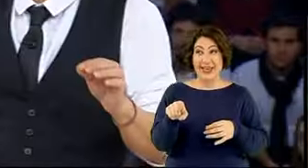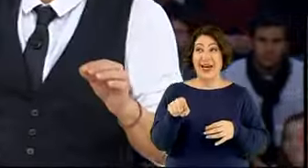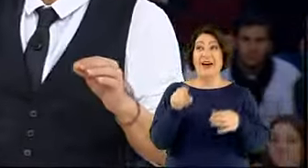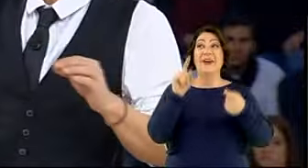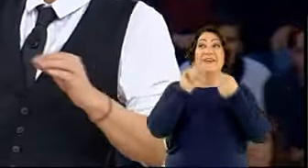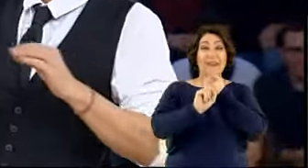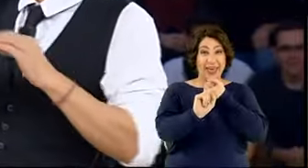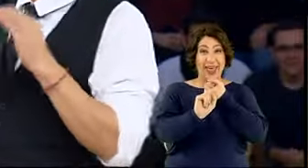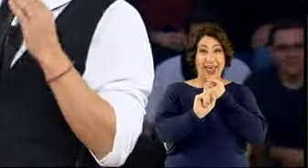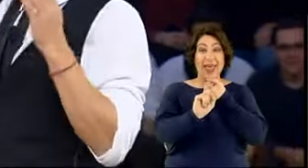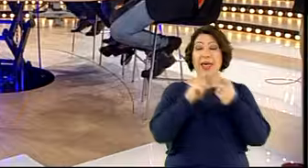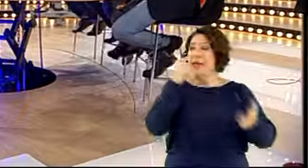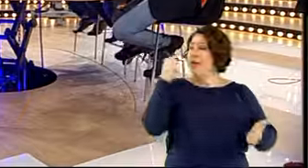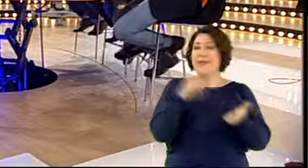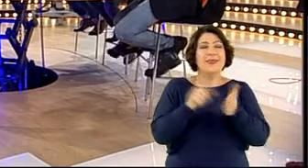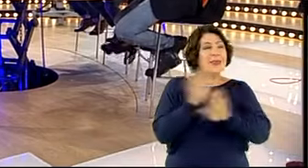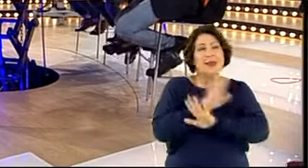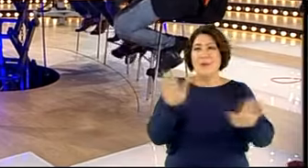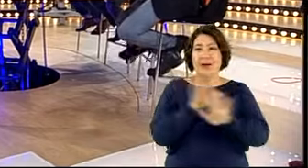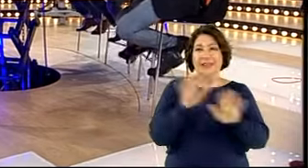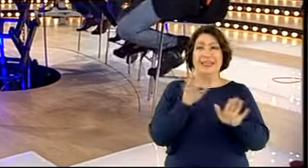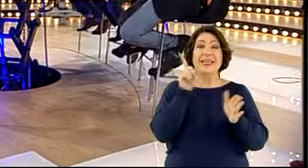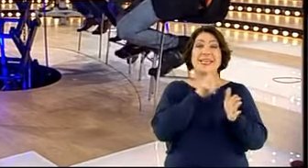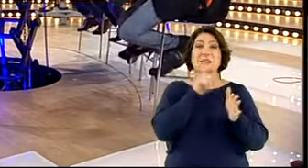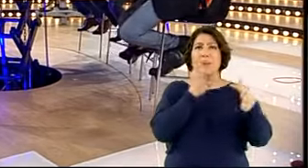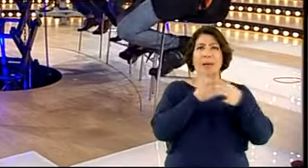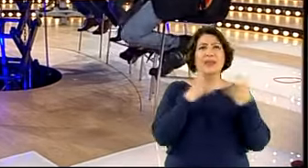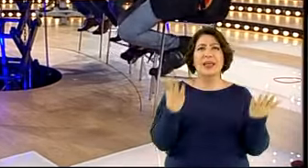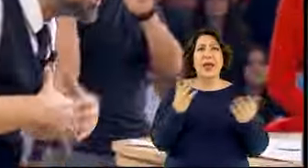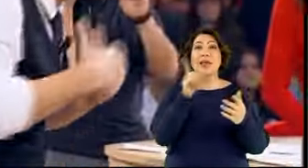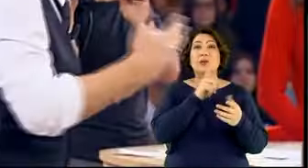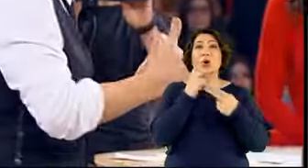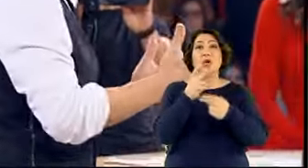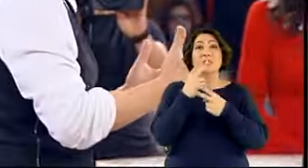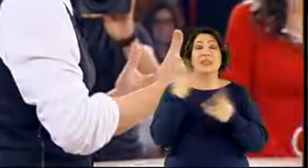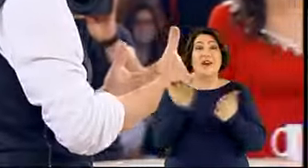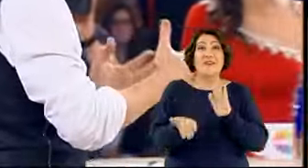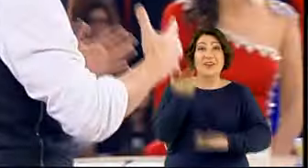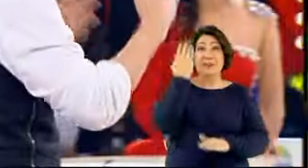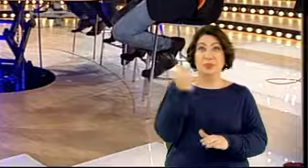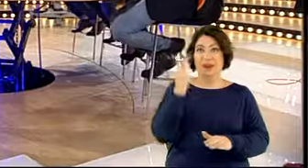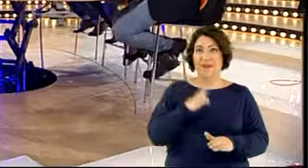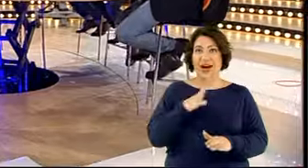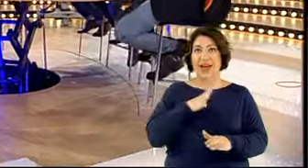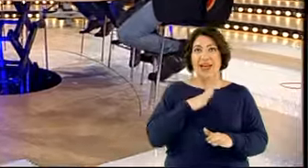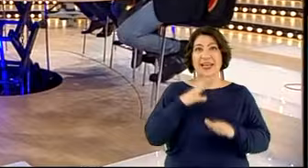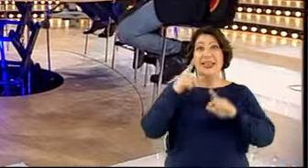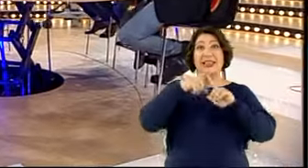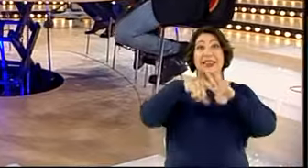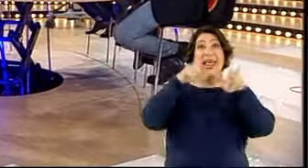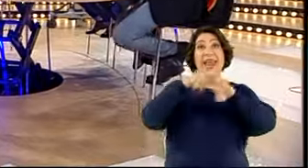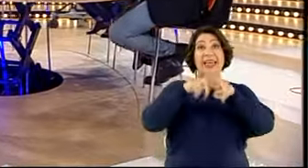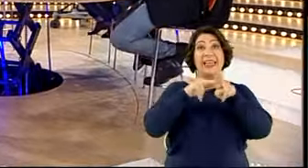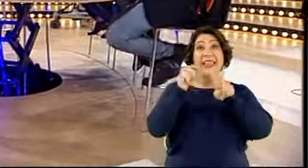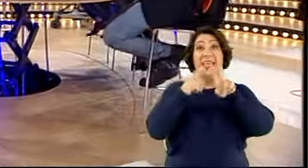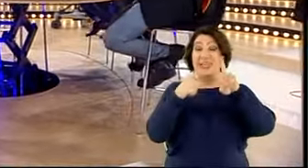Ve çok iyi ya. İnanılmaz. Yani İngilizce bağlantı derken İngilizce konuşmasında çok daha fazla bir şey var. Telekinezik bağlantı